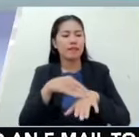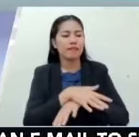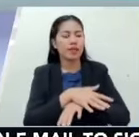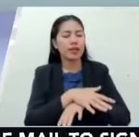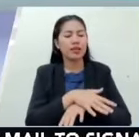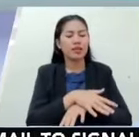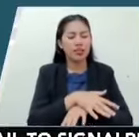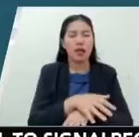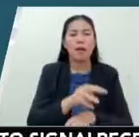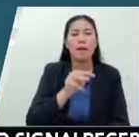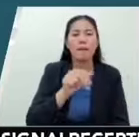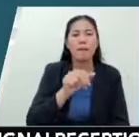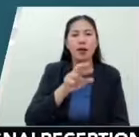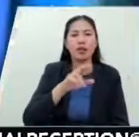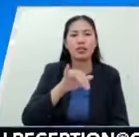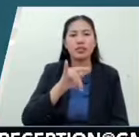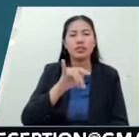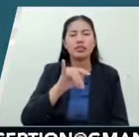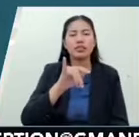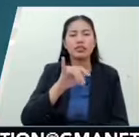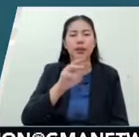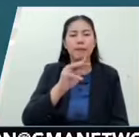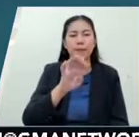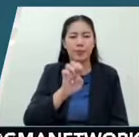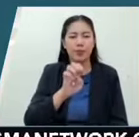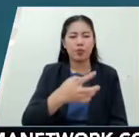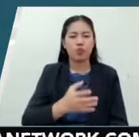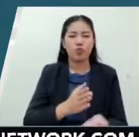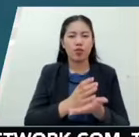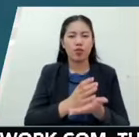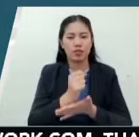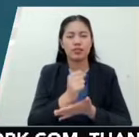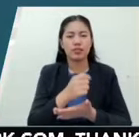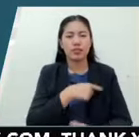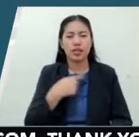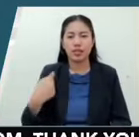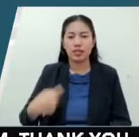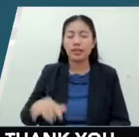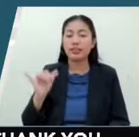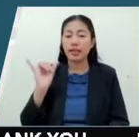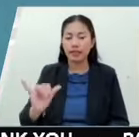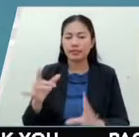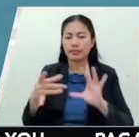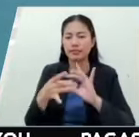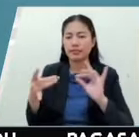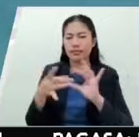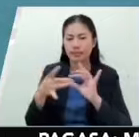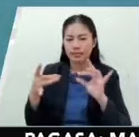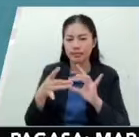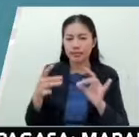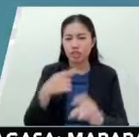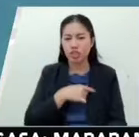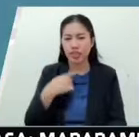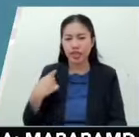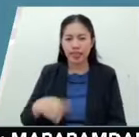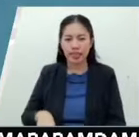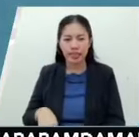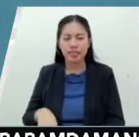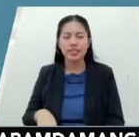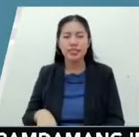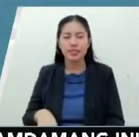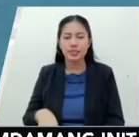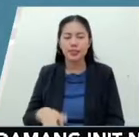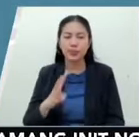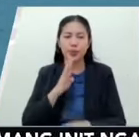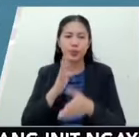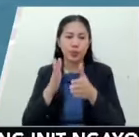China. Sinabi yan ni Chinese Foreign Ministry spokesperson Wang Wenbin. Umaasa raw silang susunod ang